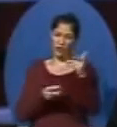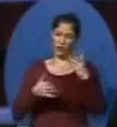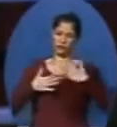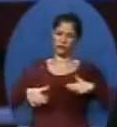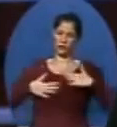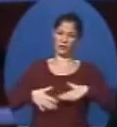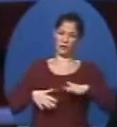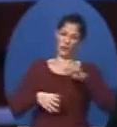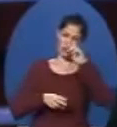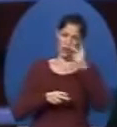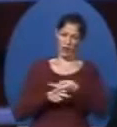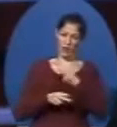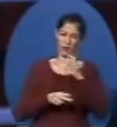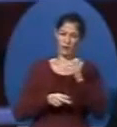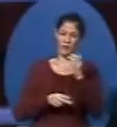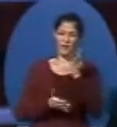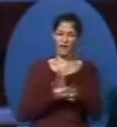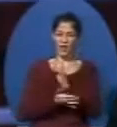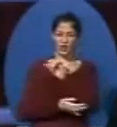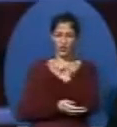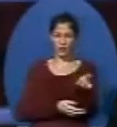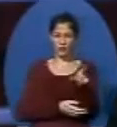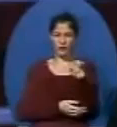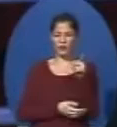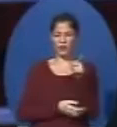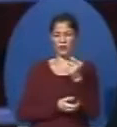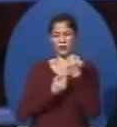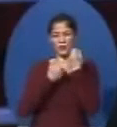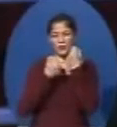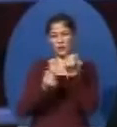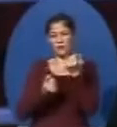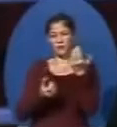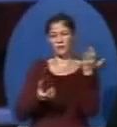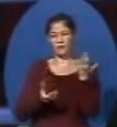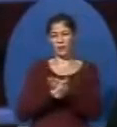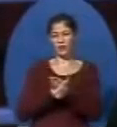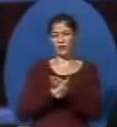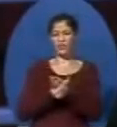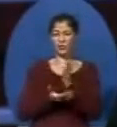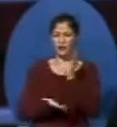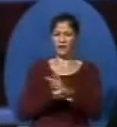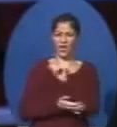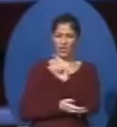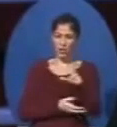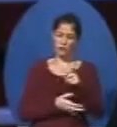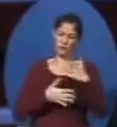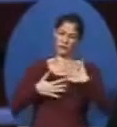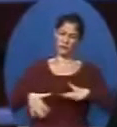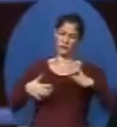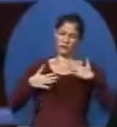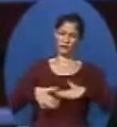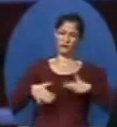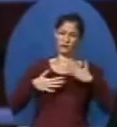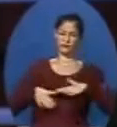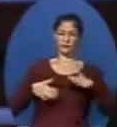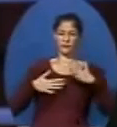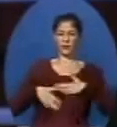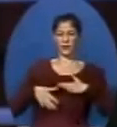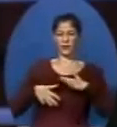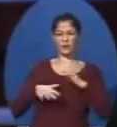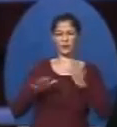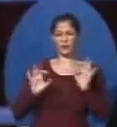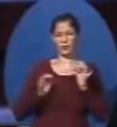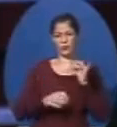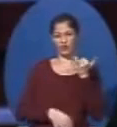עכשיו, כשהורשעת ואתה נוסע בתיק שבו הורשעת כבר, אז אתה נוסע בבגדי אסיר. רוב האסירים נוסעים בבגדי אסיר, תלוי בסטטוס